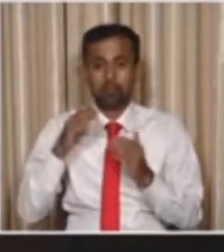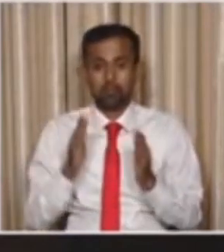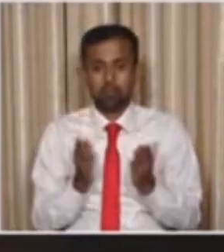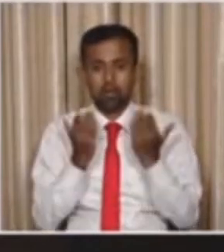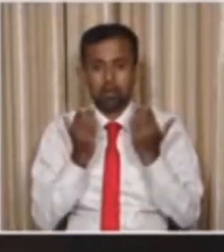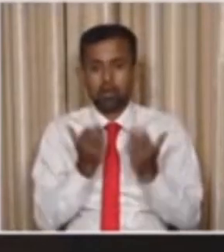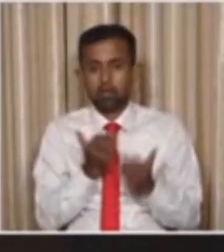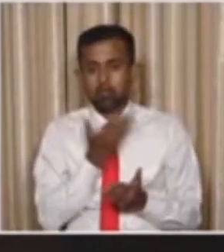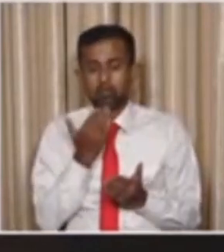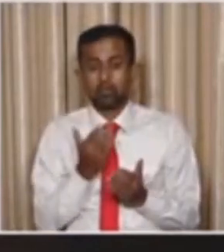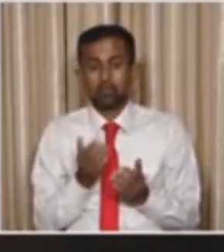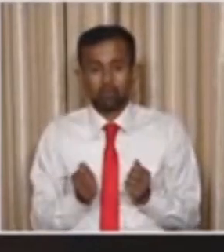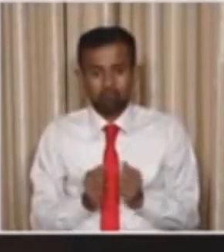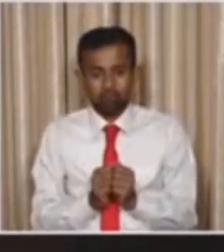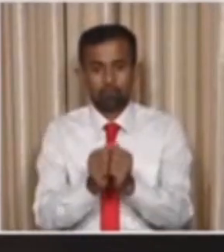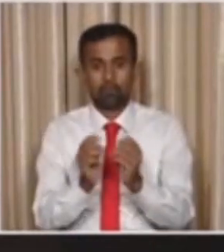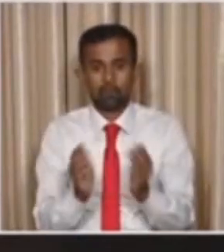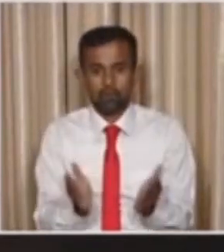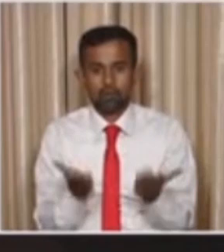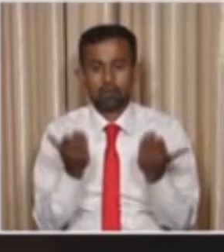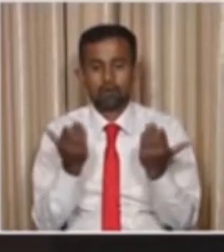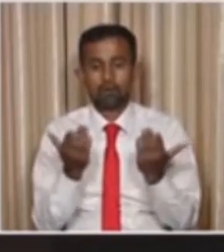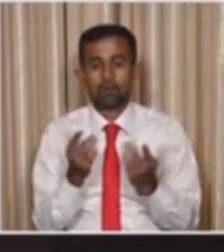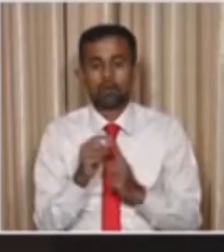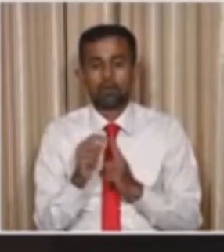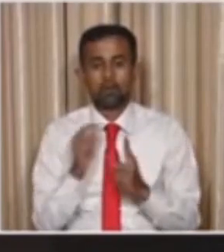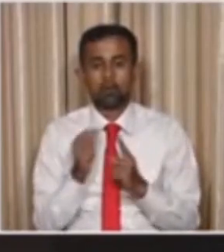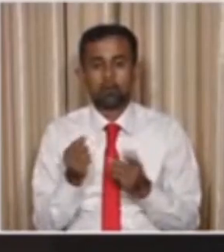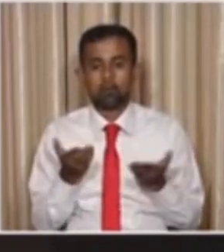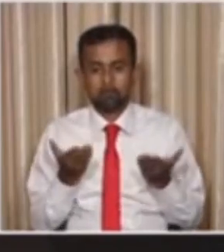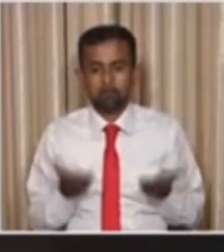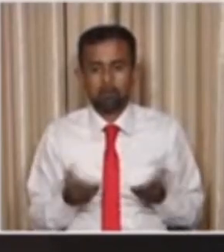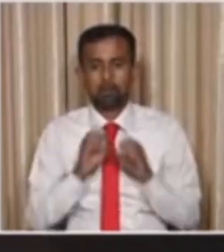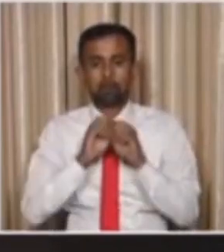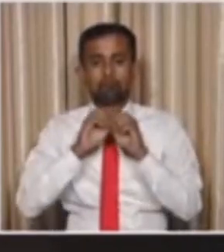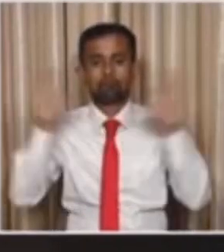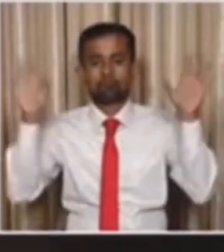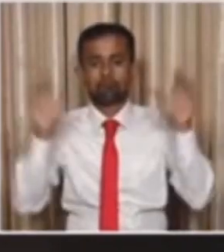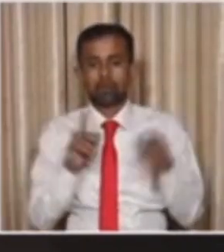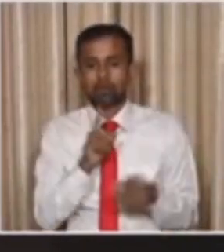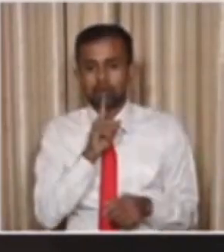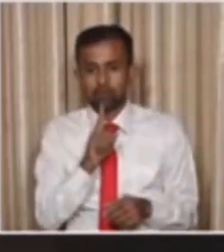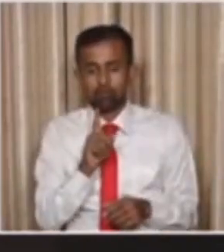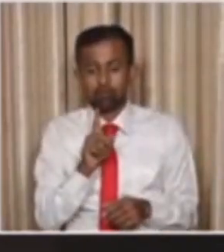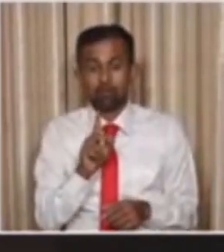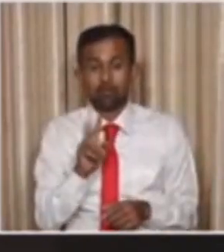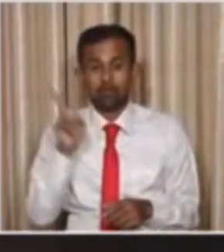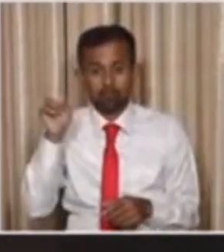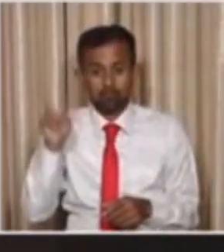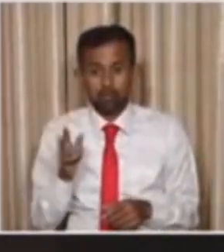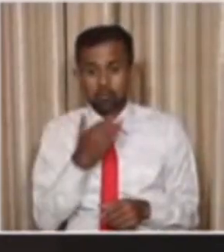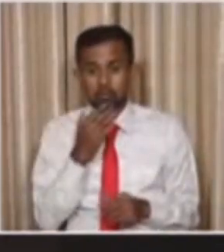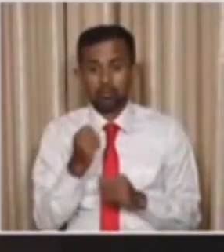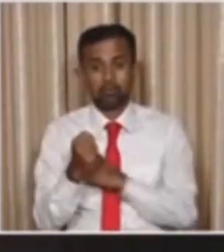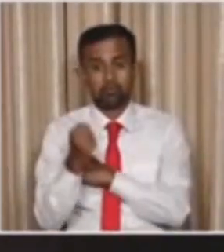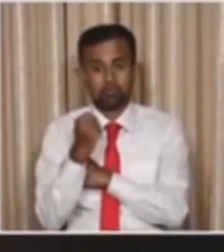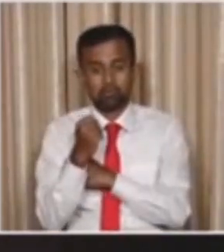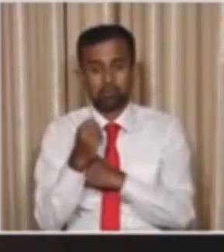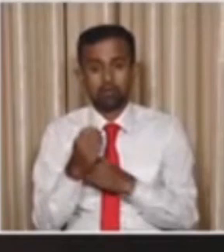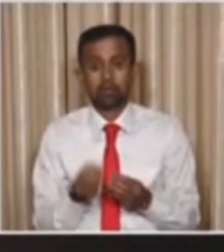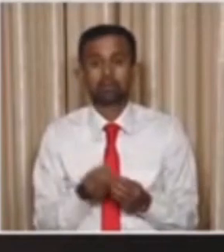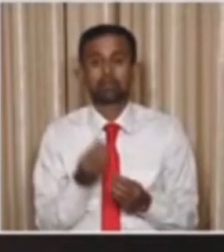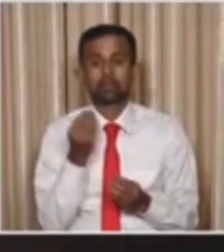පුළුවන් ගමනක් යන්න තමයි මේ උත්තරීතර පාර්ලිමේන්තුවේ පණිවිඩය දුන්නේ කියන එක විශ්වාස කරන්න පුළුවන් හයියක් පක්ෂ විපක්ෂව ලබා දෙයි